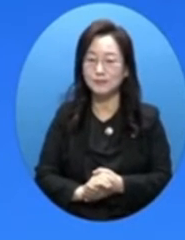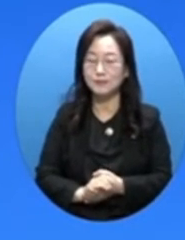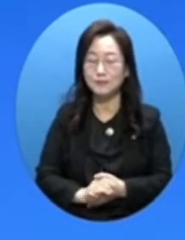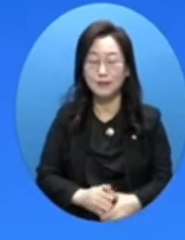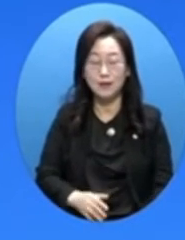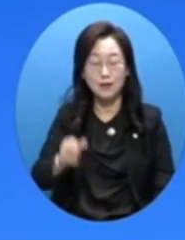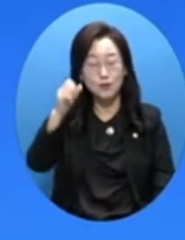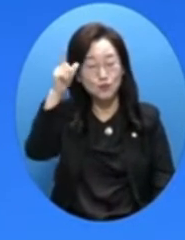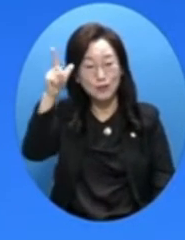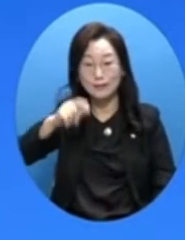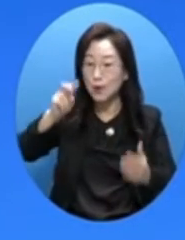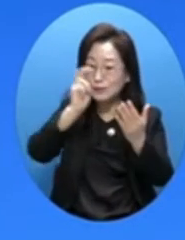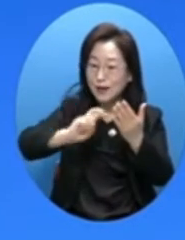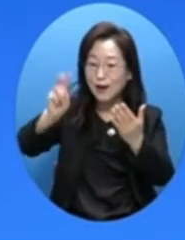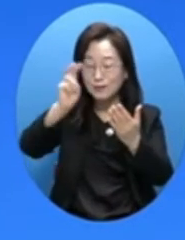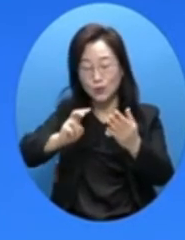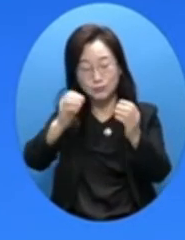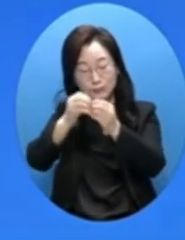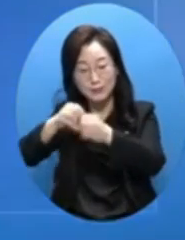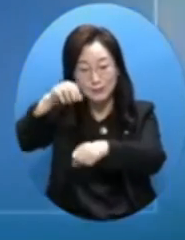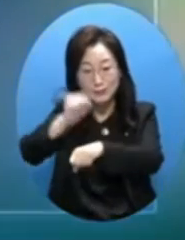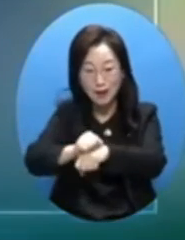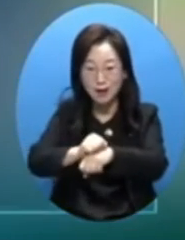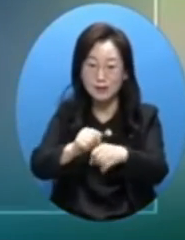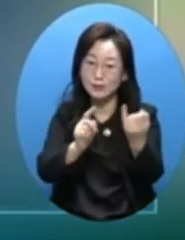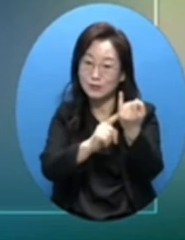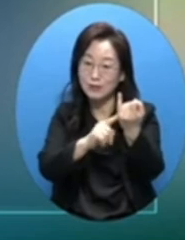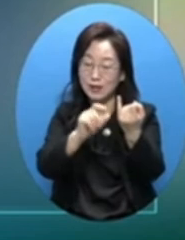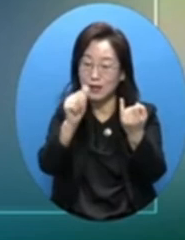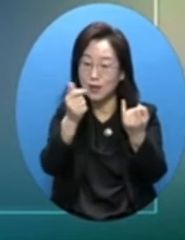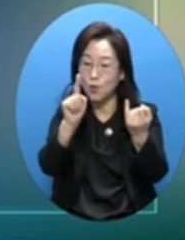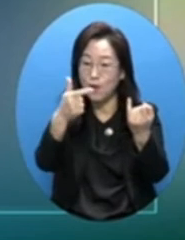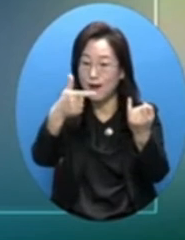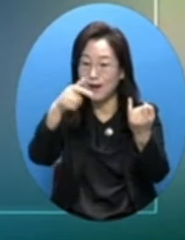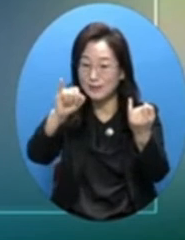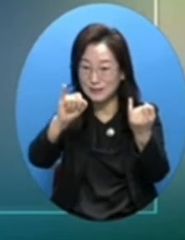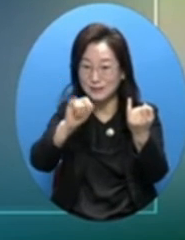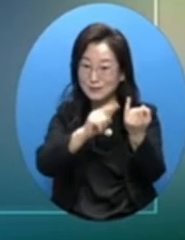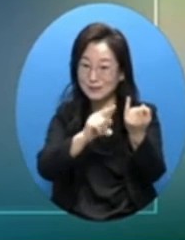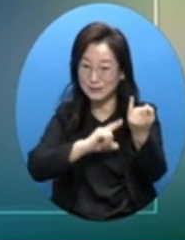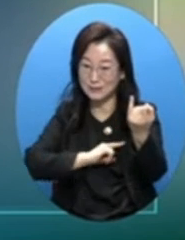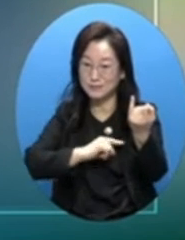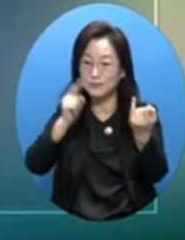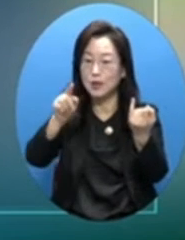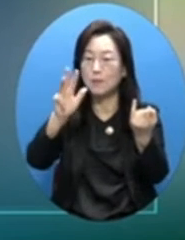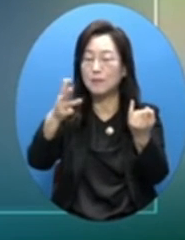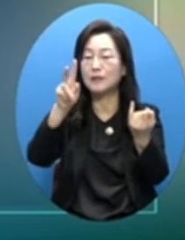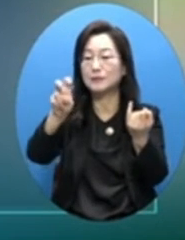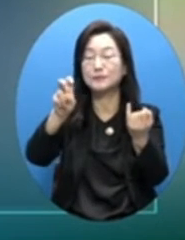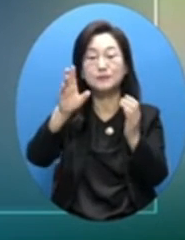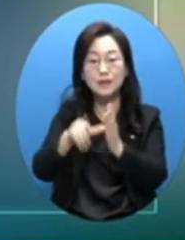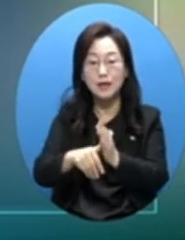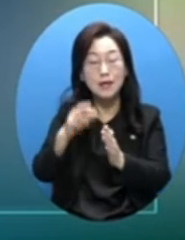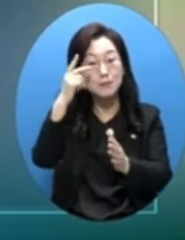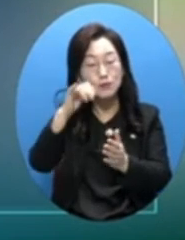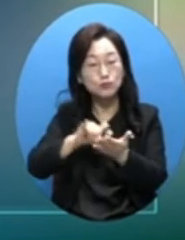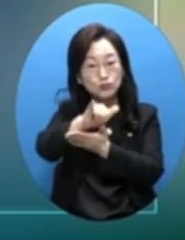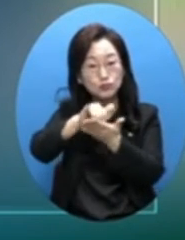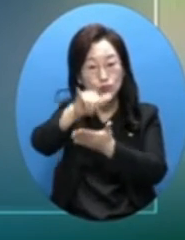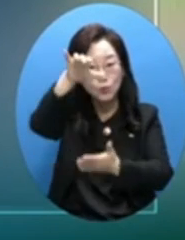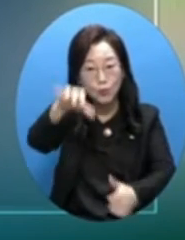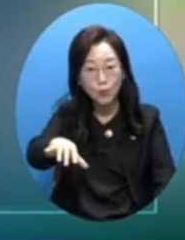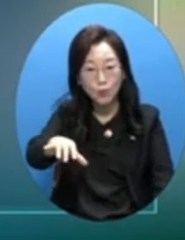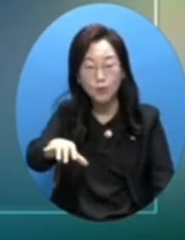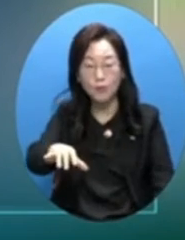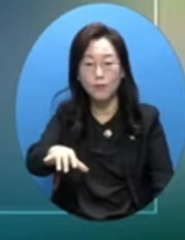위대한 찬송 작가였던 파니 제인 크로스비 선생님은 1820년에 미국 뉴욕주에 있는 푼남 카운티에